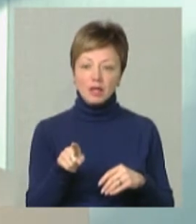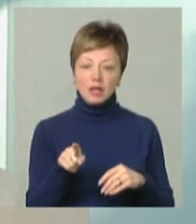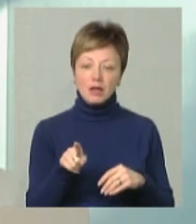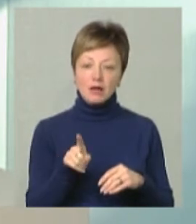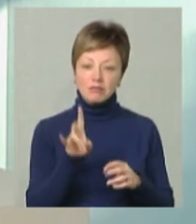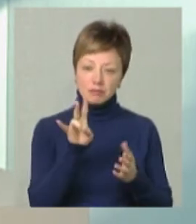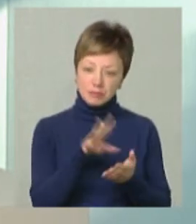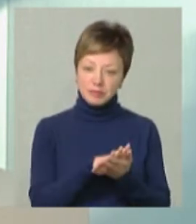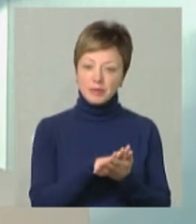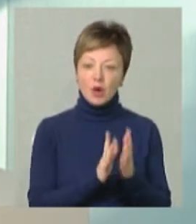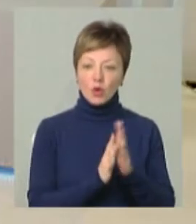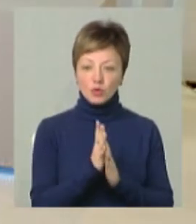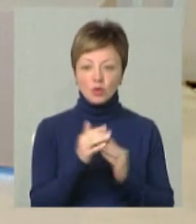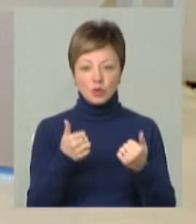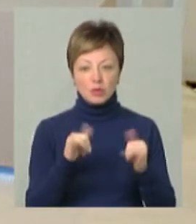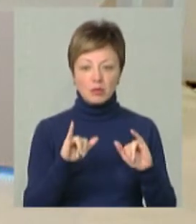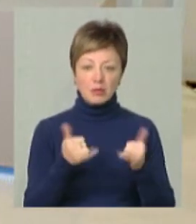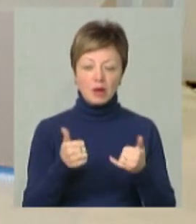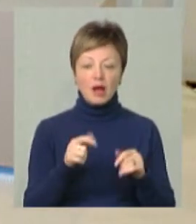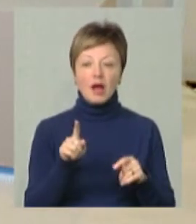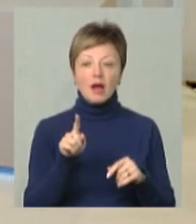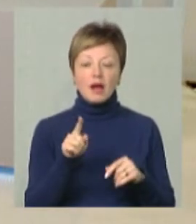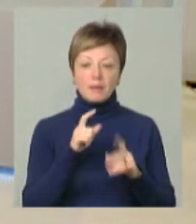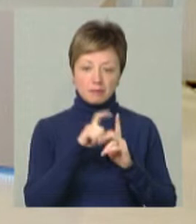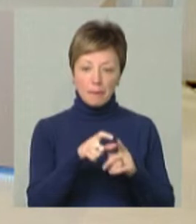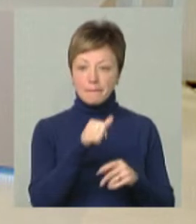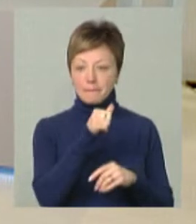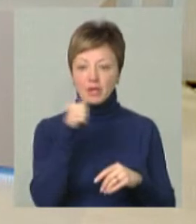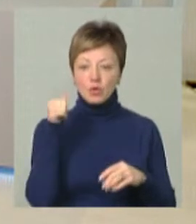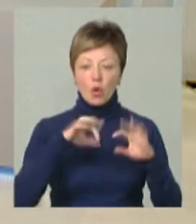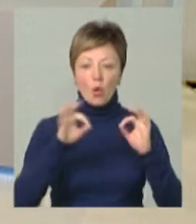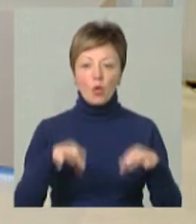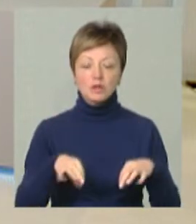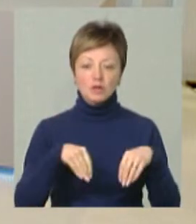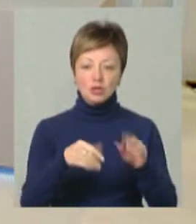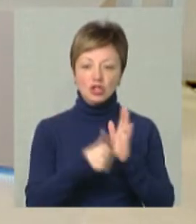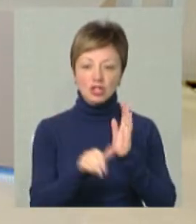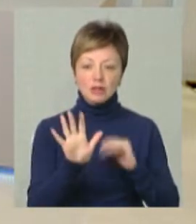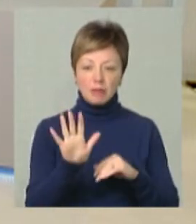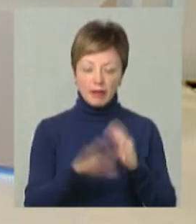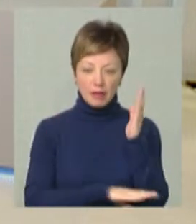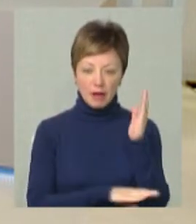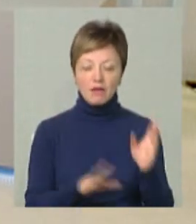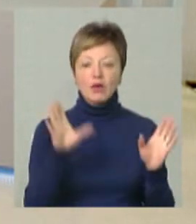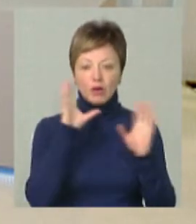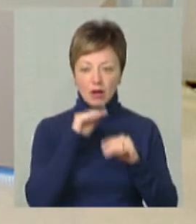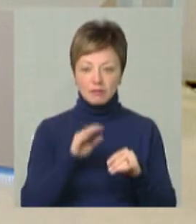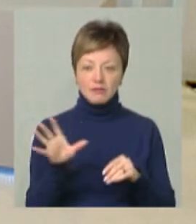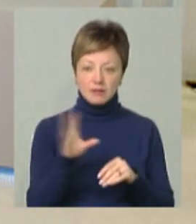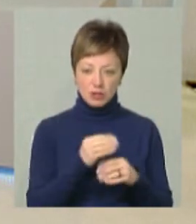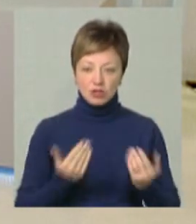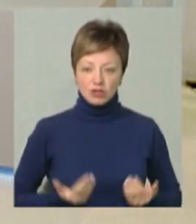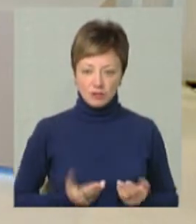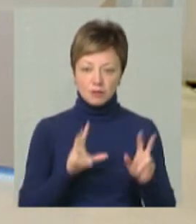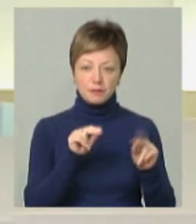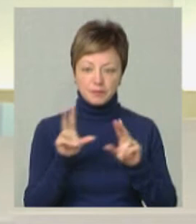ще зарано говорити, ті, що недавно? Ті, що посадили, ми минулого осені посадили 65 дерев, успішно прижилися всі